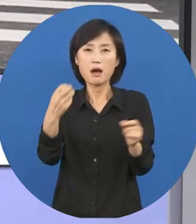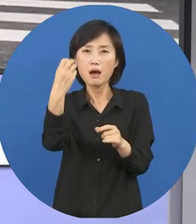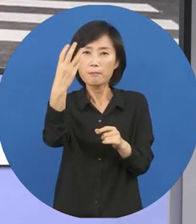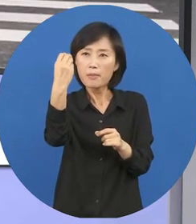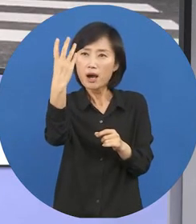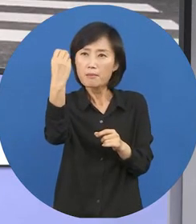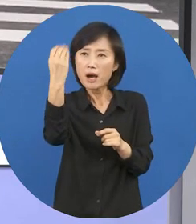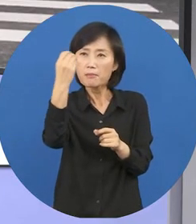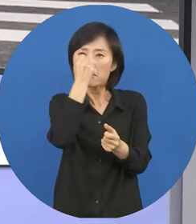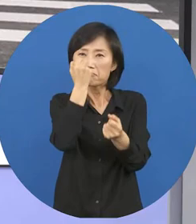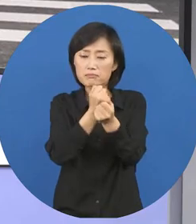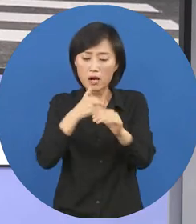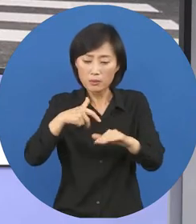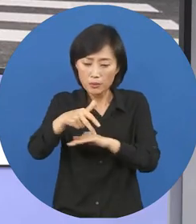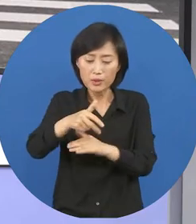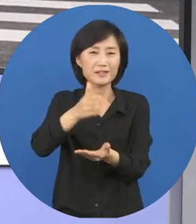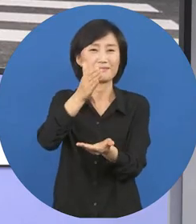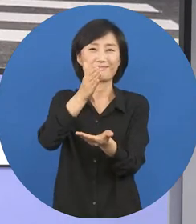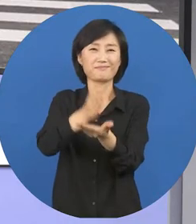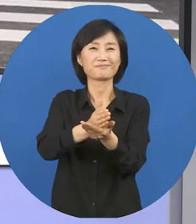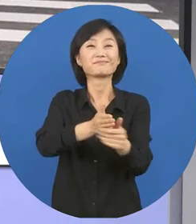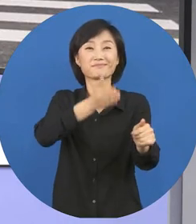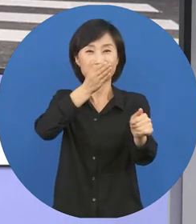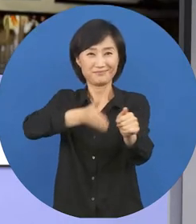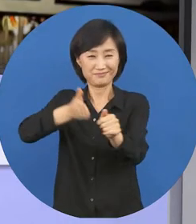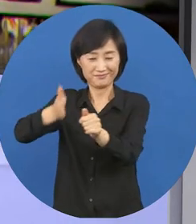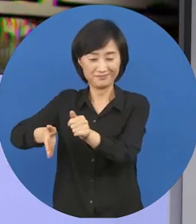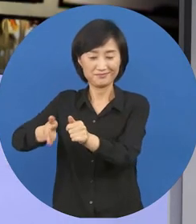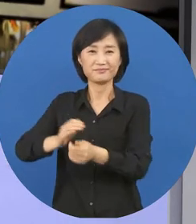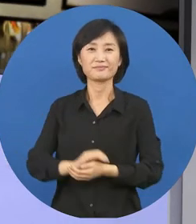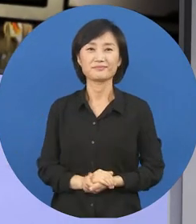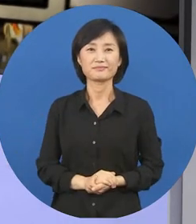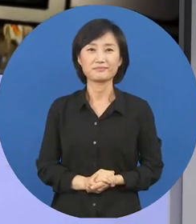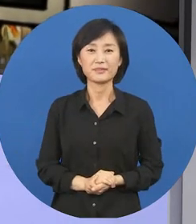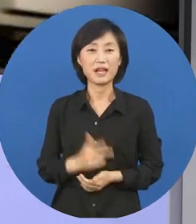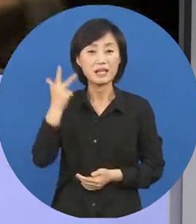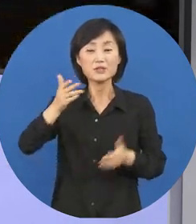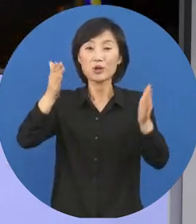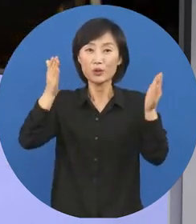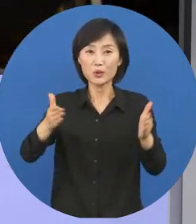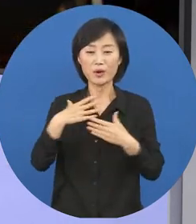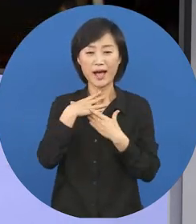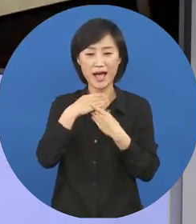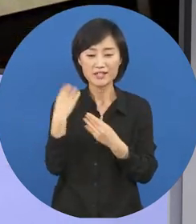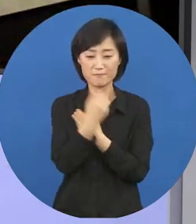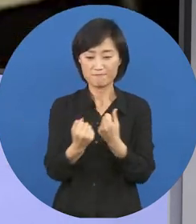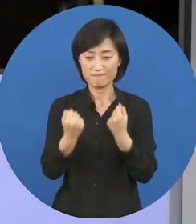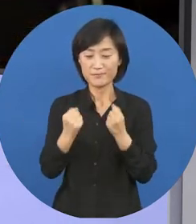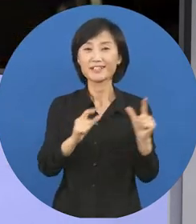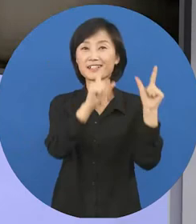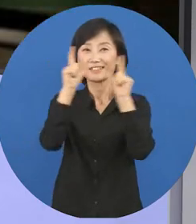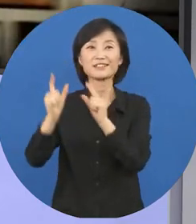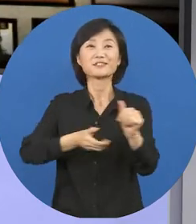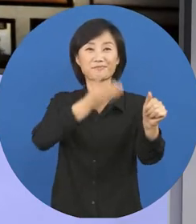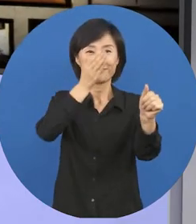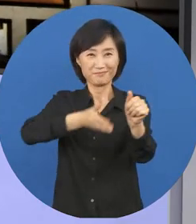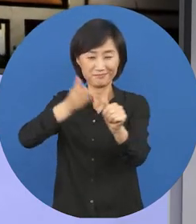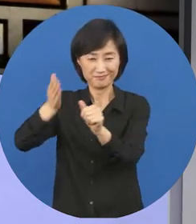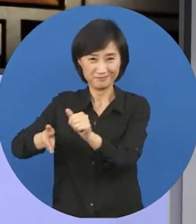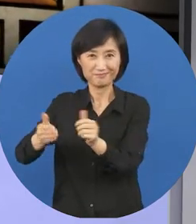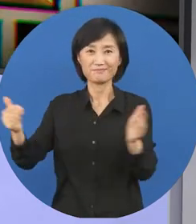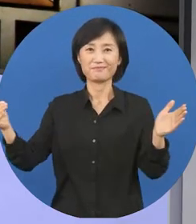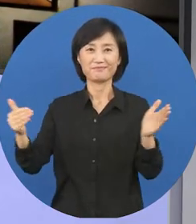깜빡 거릴 때 길을 건너 내 등의 행동은 하지 말아야겠습니다 그럼 이건 한지도 안전하고 건강하게 보내세요 현장출동 365일